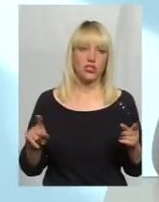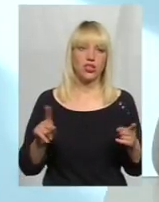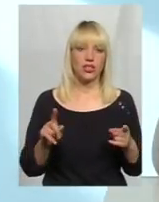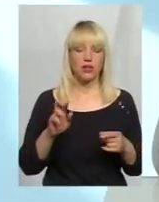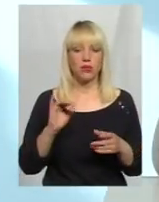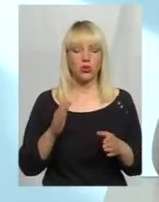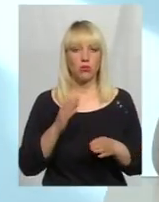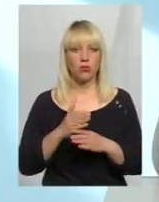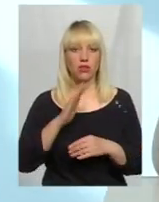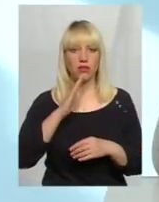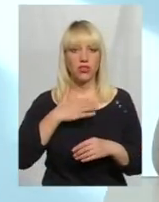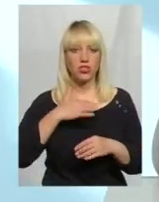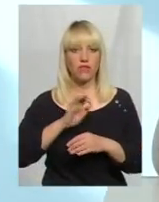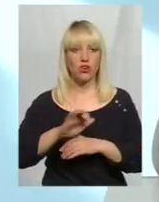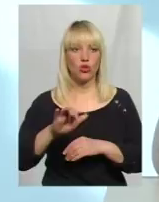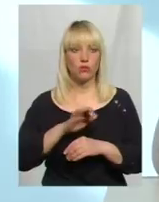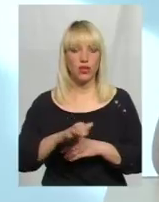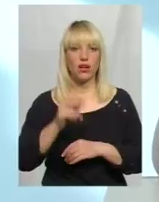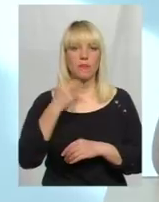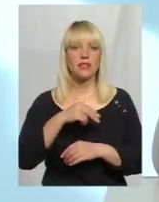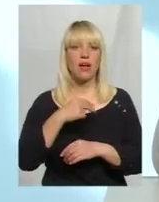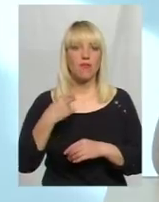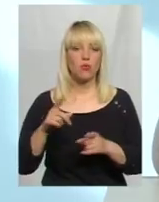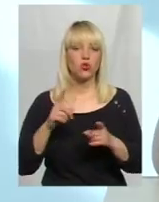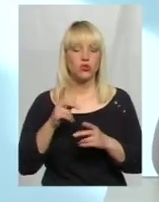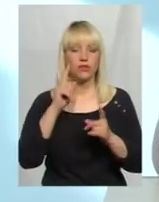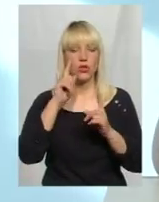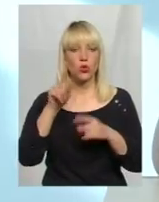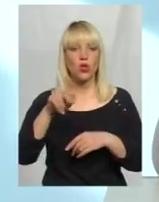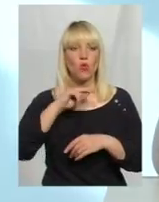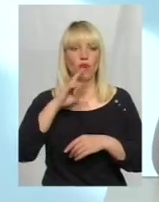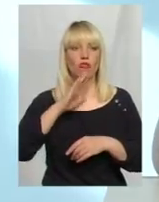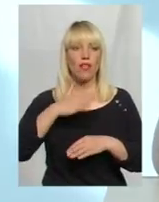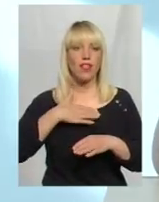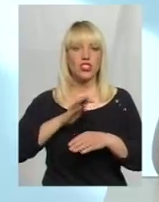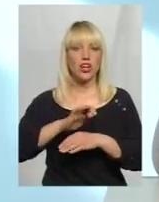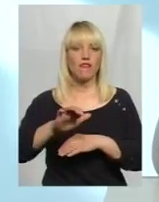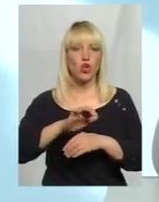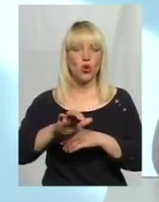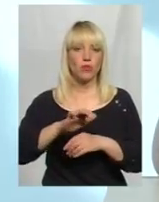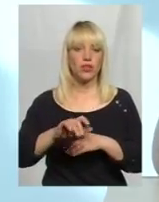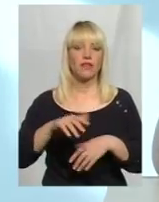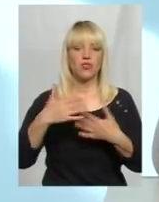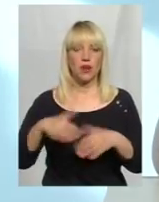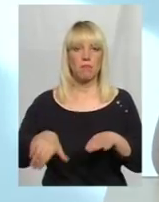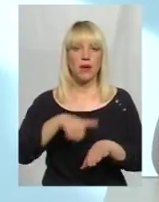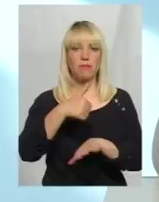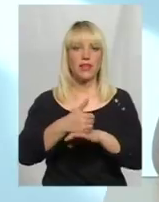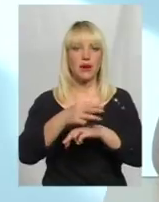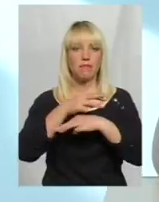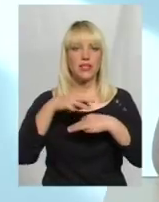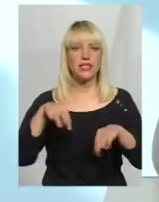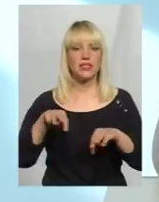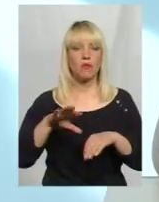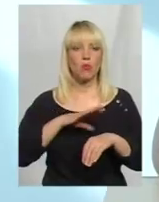допомогли нашим виробникам. Слава Богу, вже звернули увагу на наших виробників. Вже й прем'єр-міністр